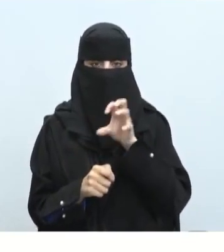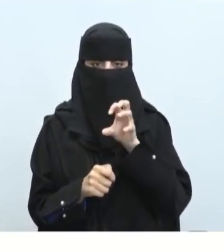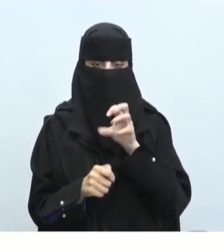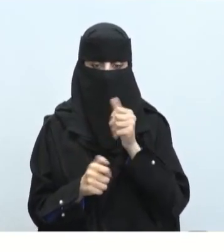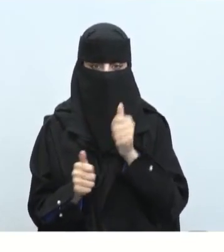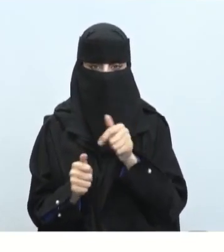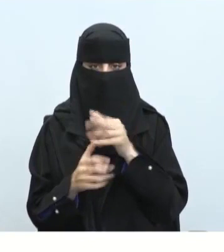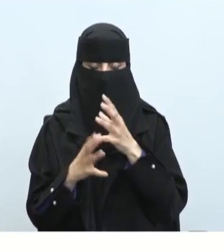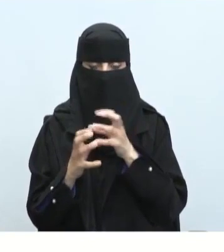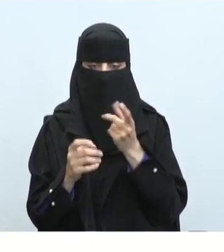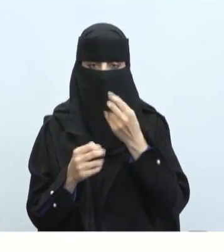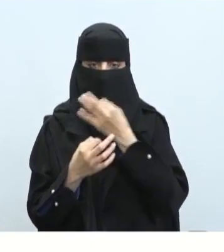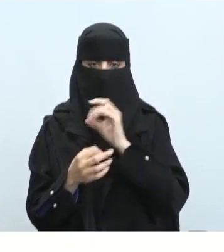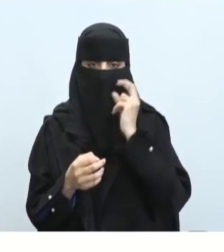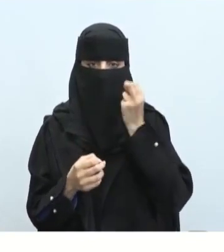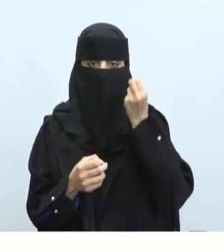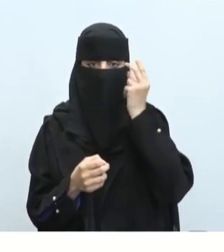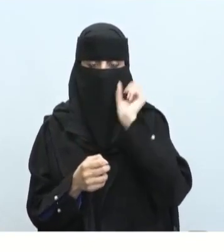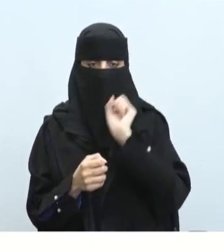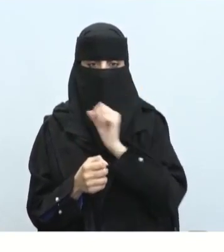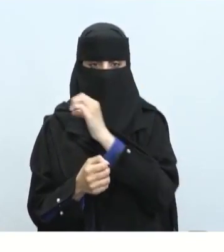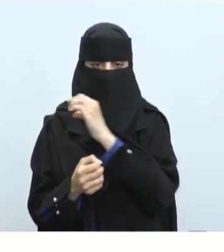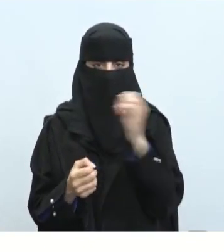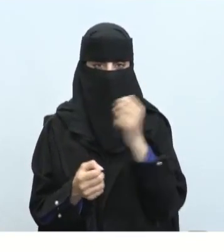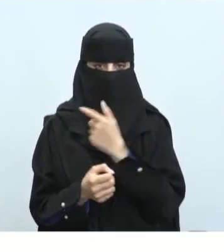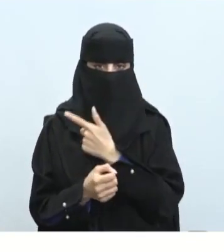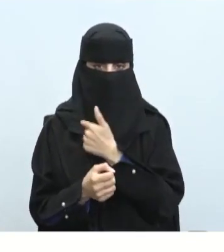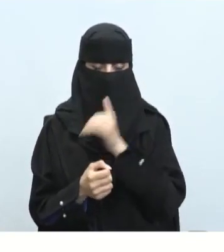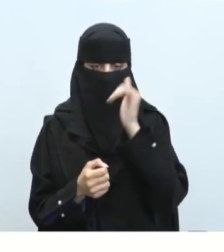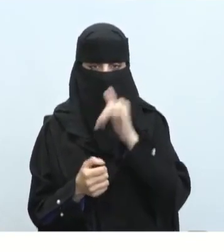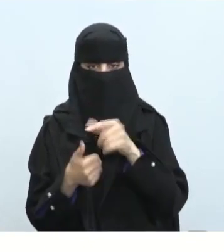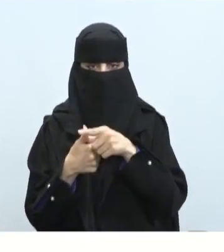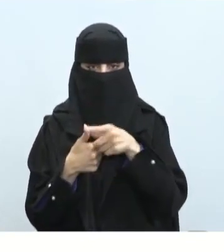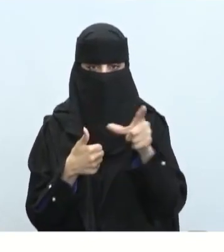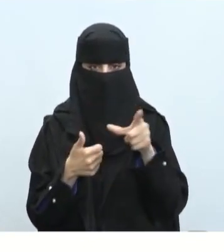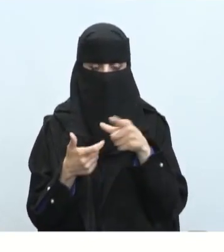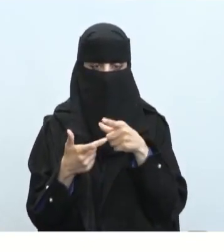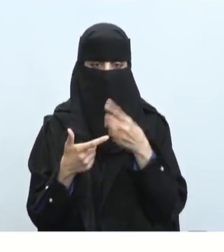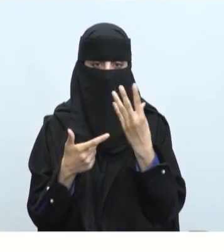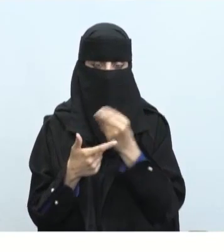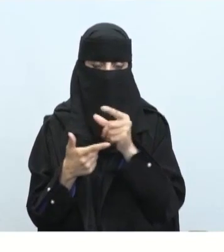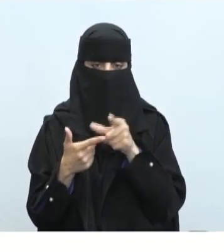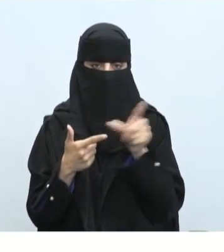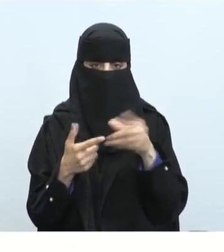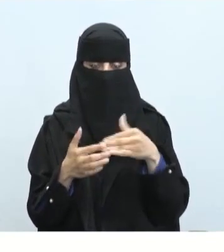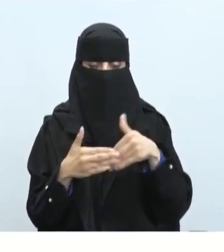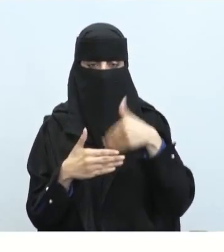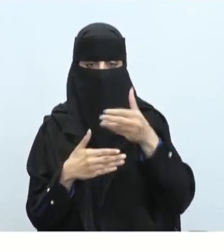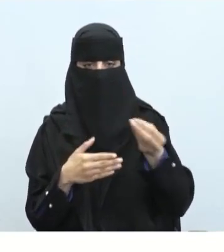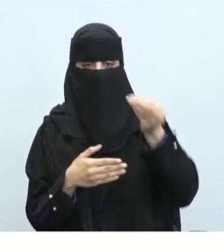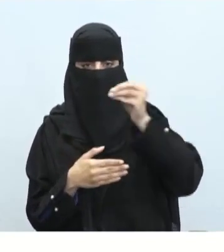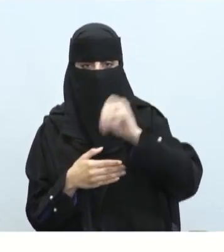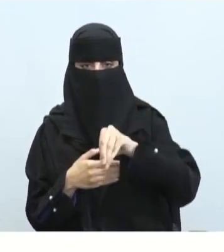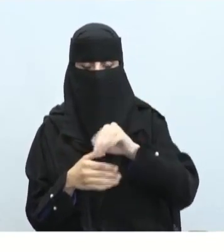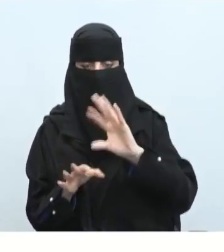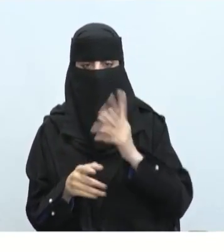نصوغ جملا اسميه مكونه من المبتدا والخبر ثم ندخل احد